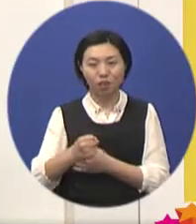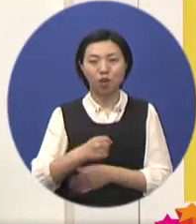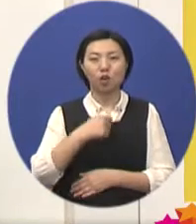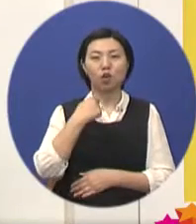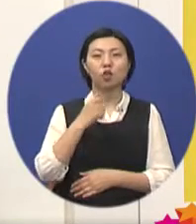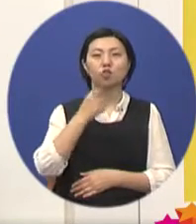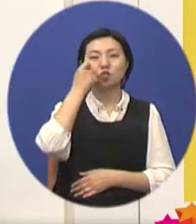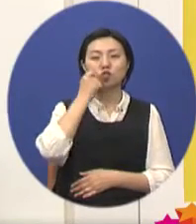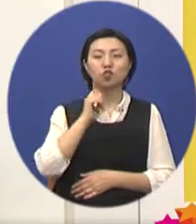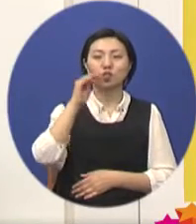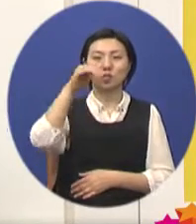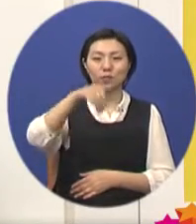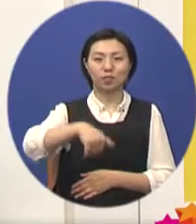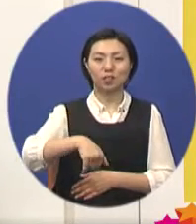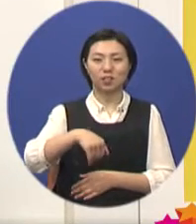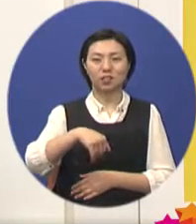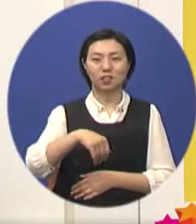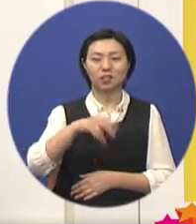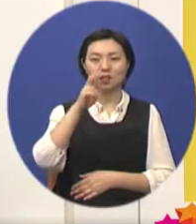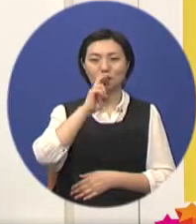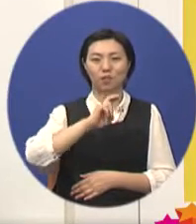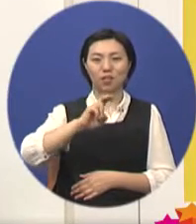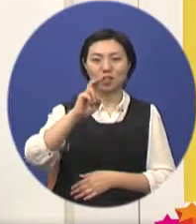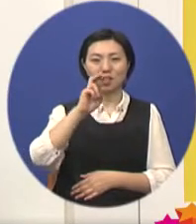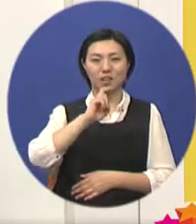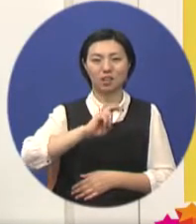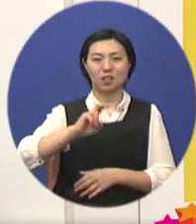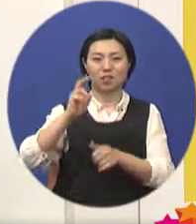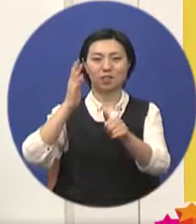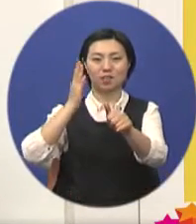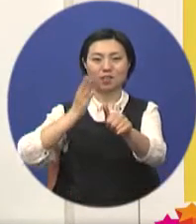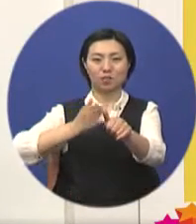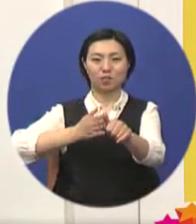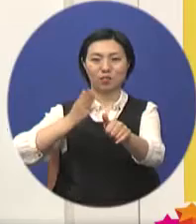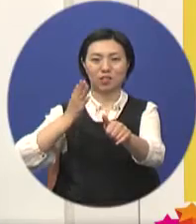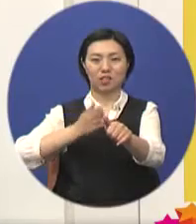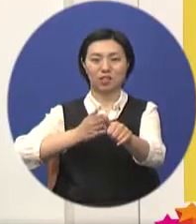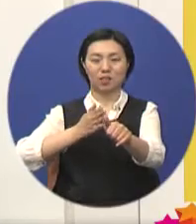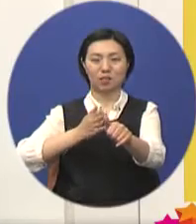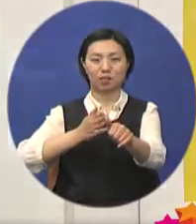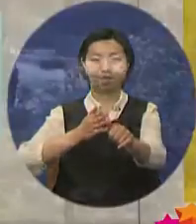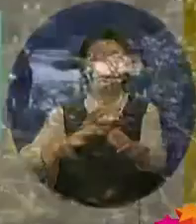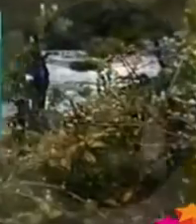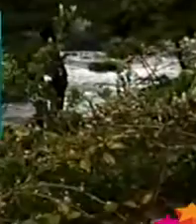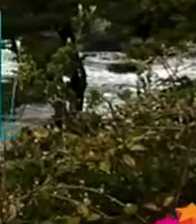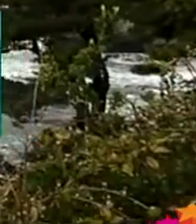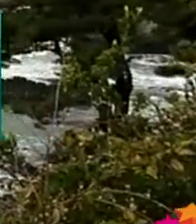웃는 박달재 준비해 주시기 바랍니다. 네. 음악 주세요. 주세요.